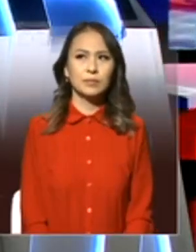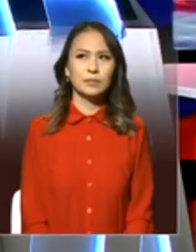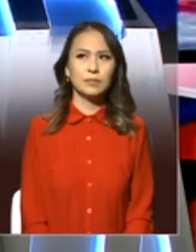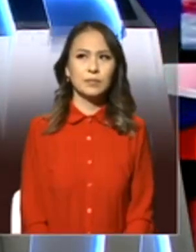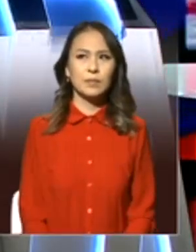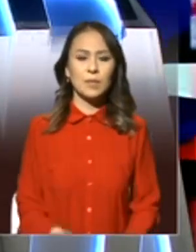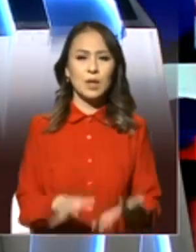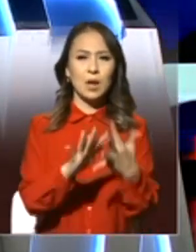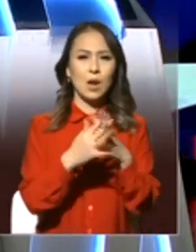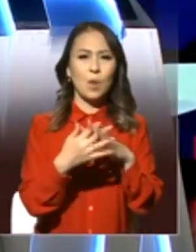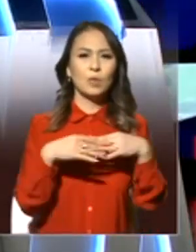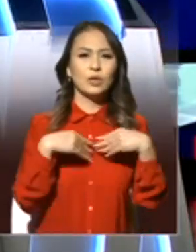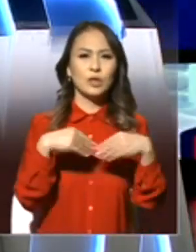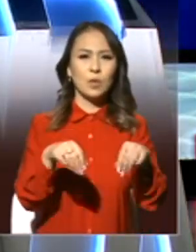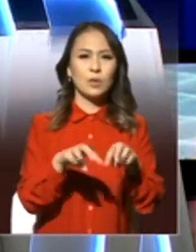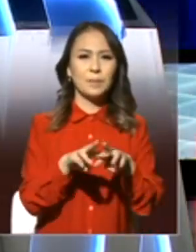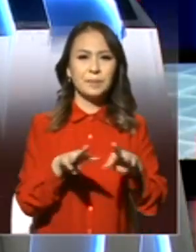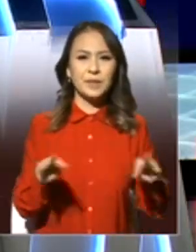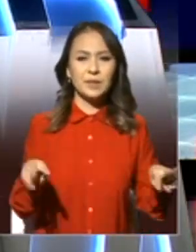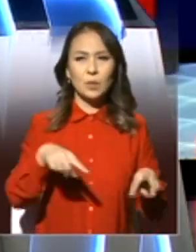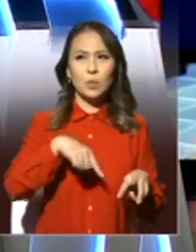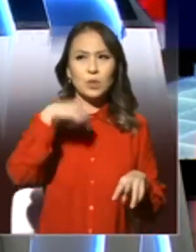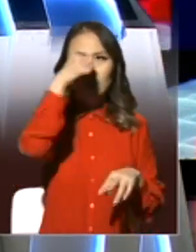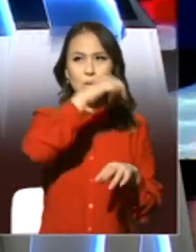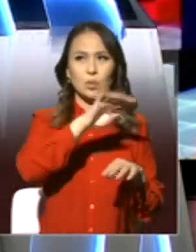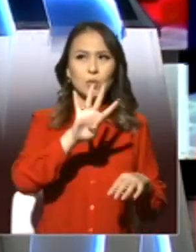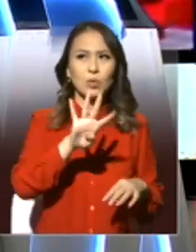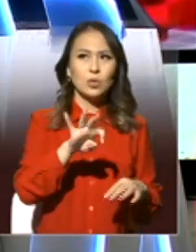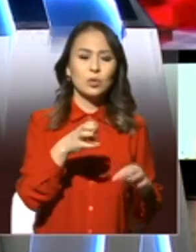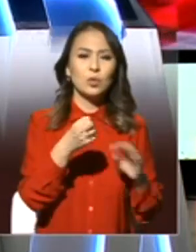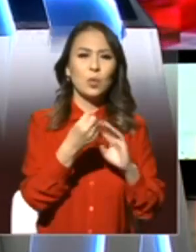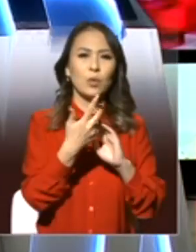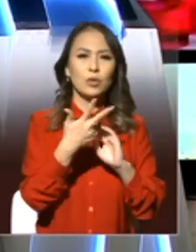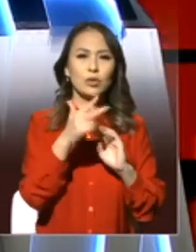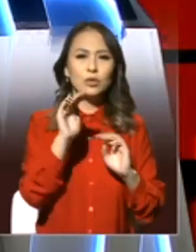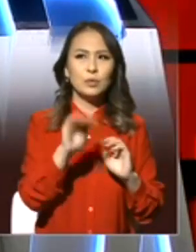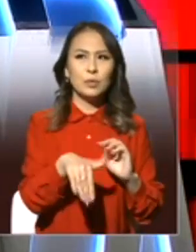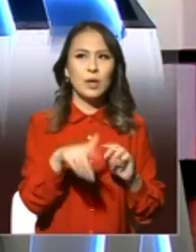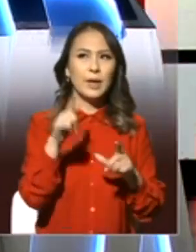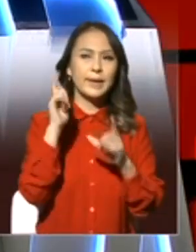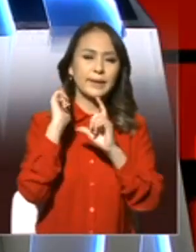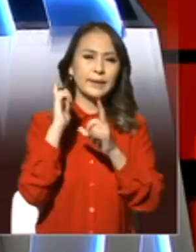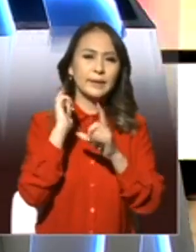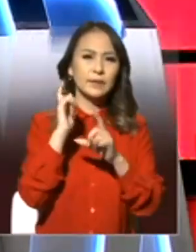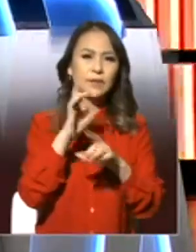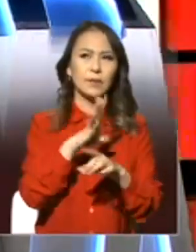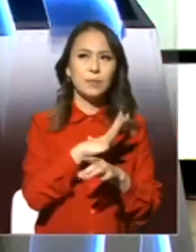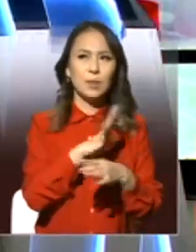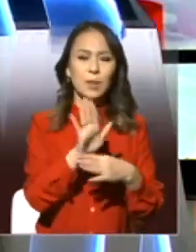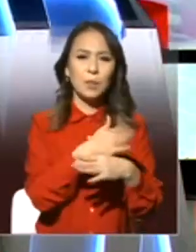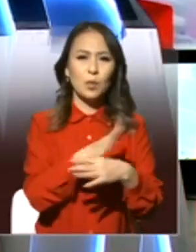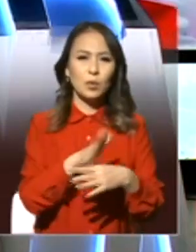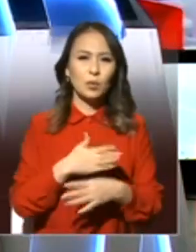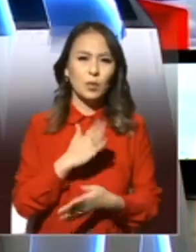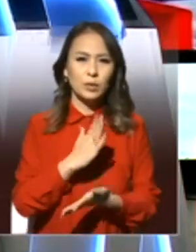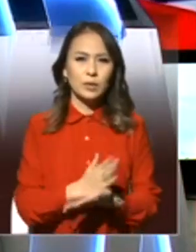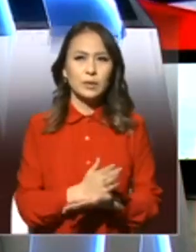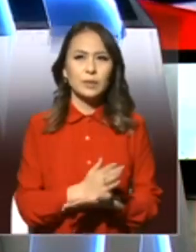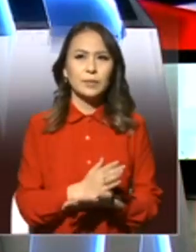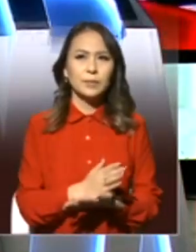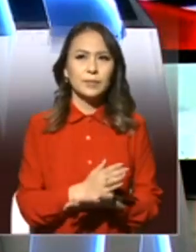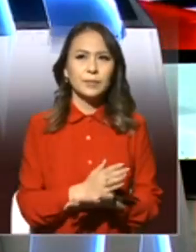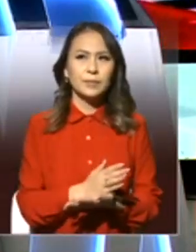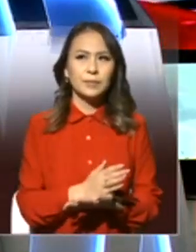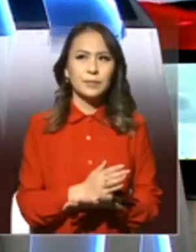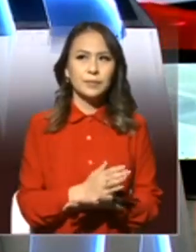Ауыл шаруашылығы министрлігі биылдыққа 413 мың тонна дизель отыны өңірлерге бөліп беріп отыр.